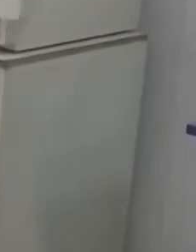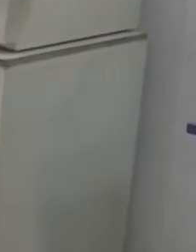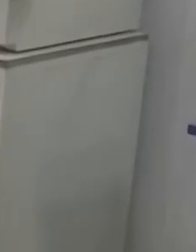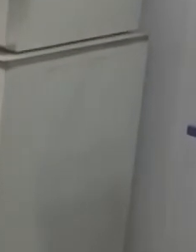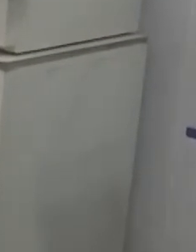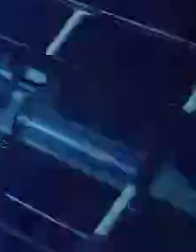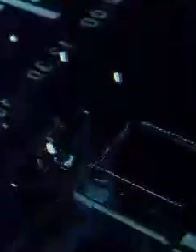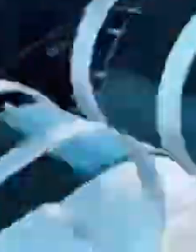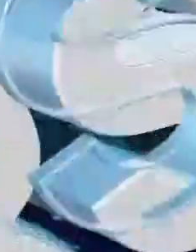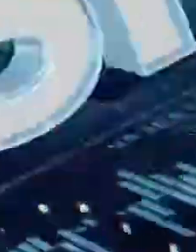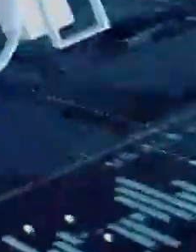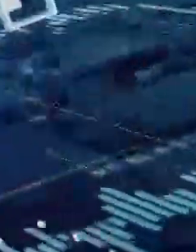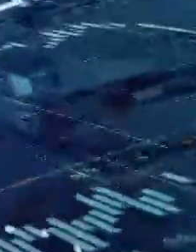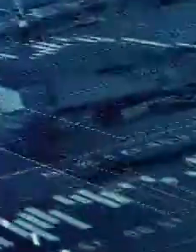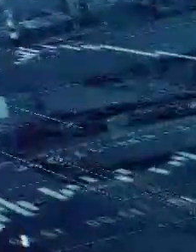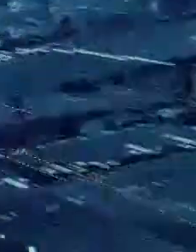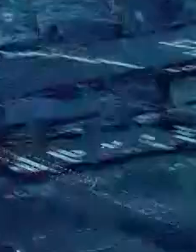облысынан.